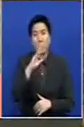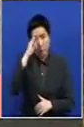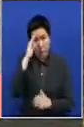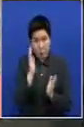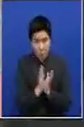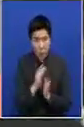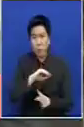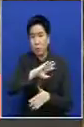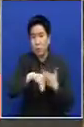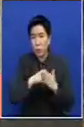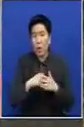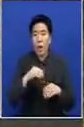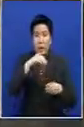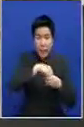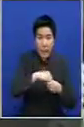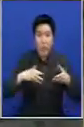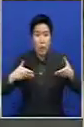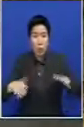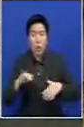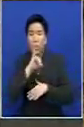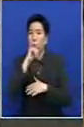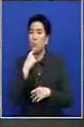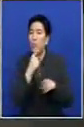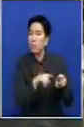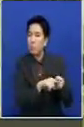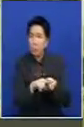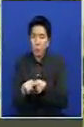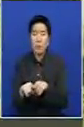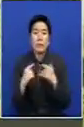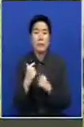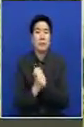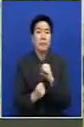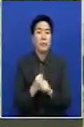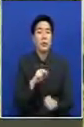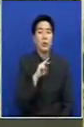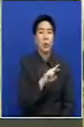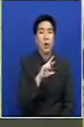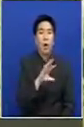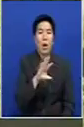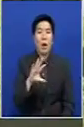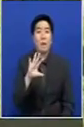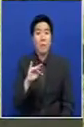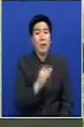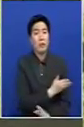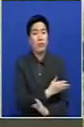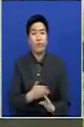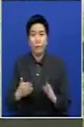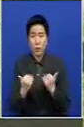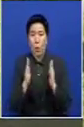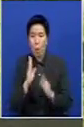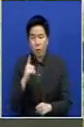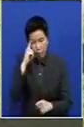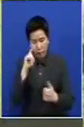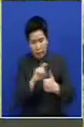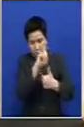หลายประเทศทั้งในยุโรปและก็นอกยุโรปต่างพูดเป็นเสียงเดียวกันว่าตั้งแต่ปี2558เป็นต้นมามีผู้ต้องสง